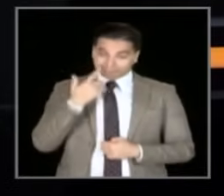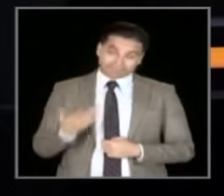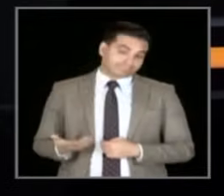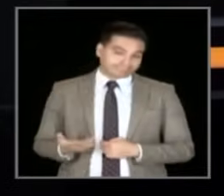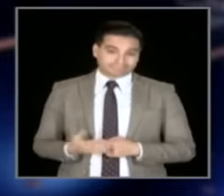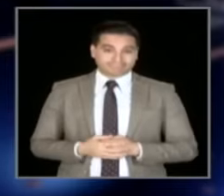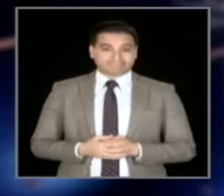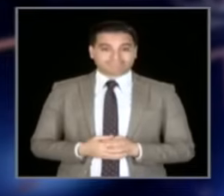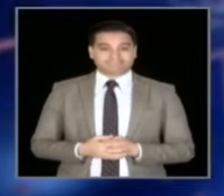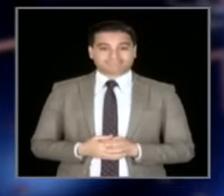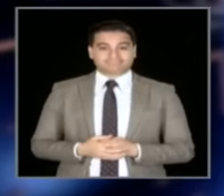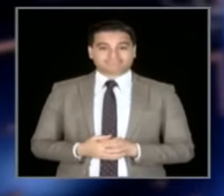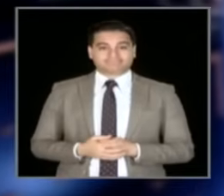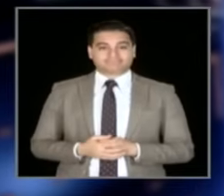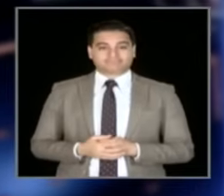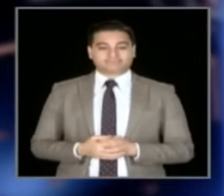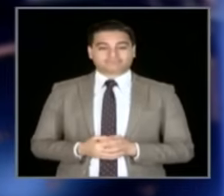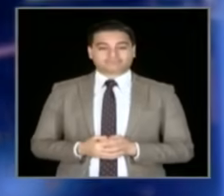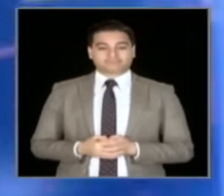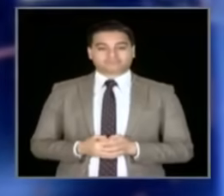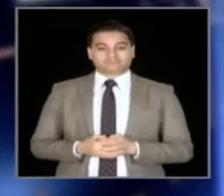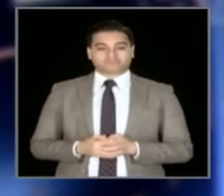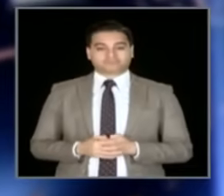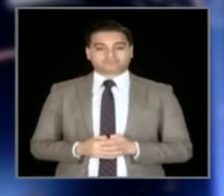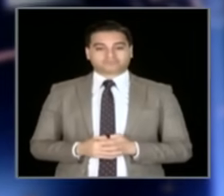وسؤال خلي بالكم،